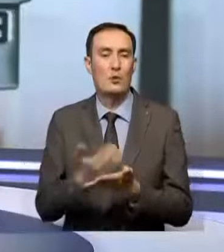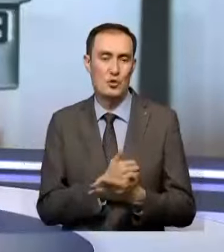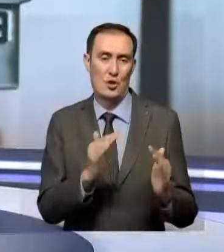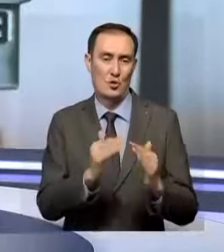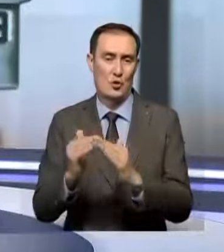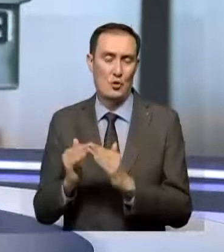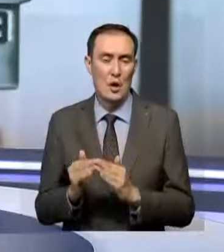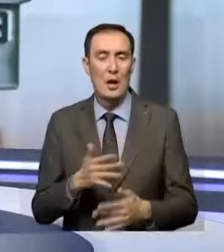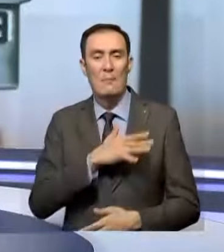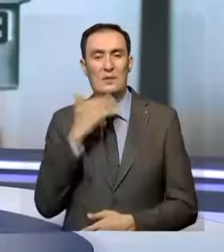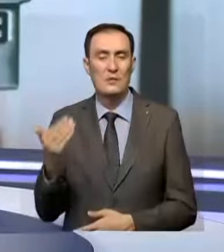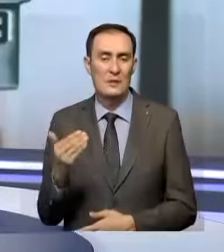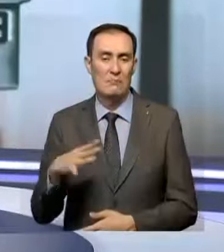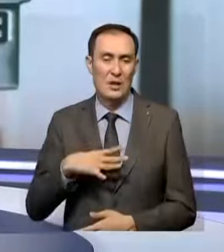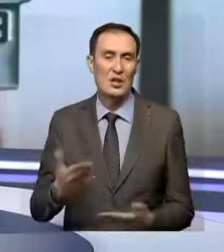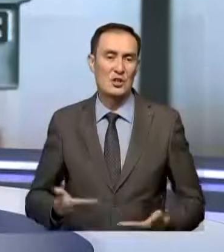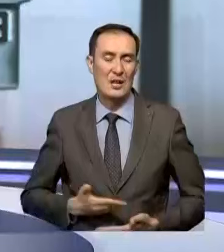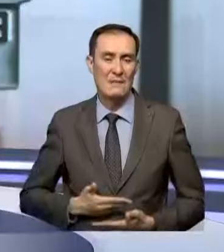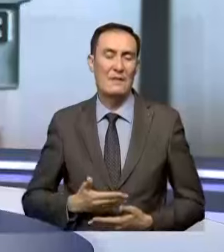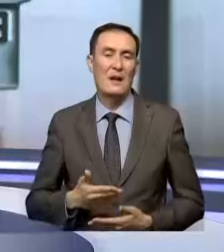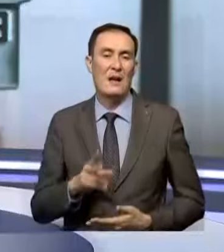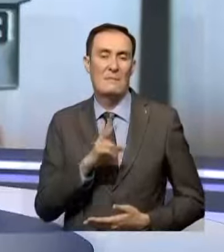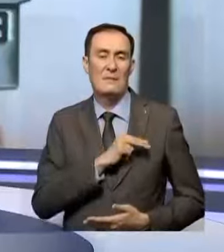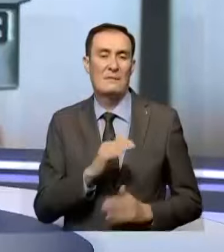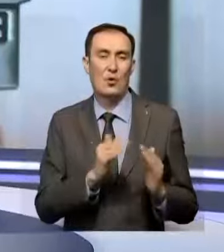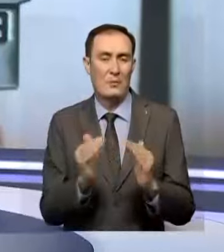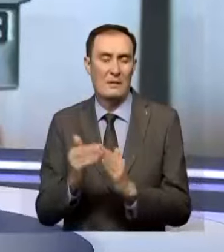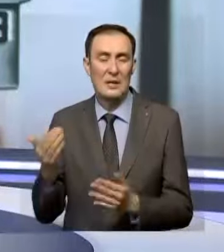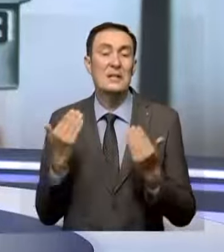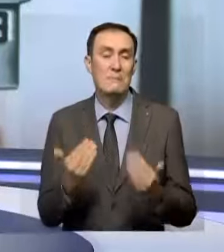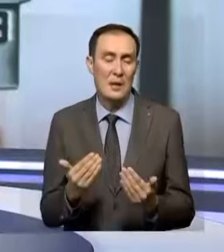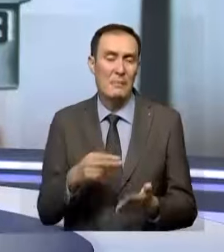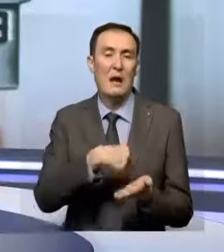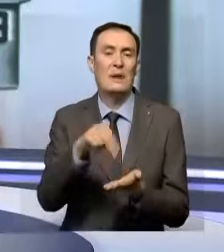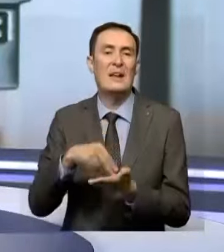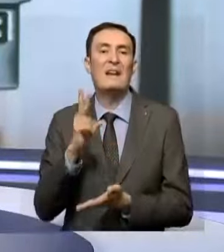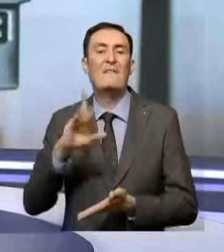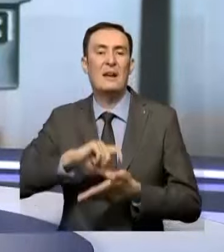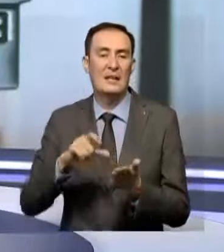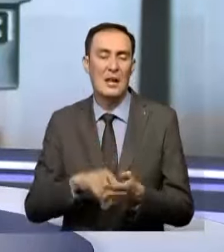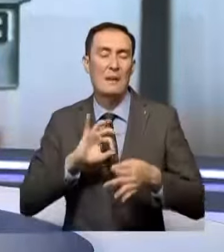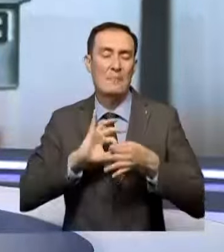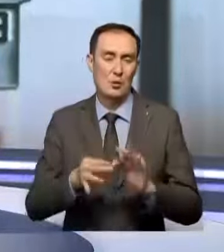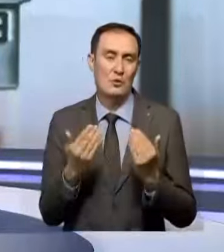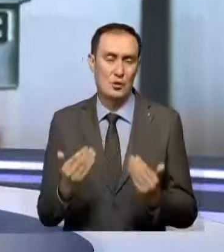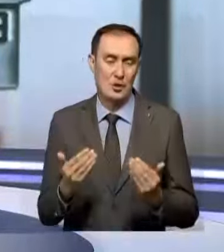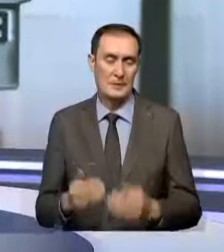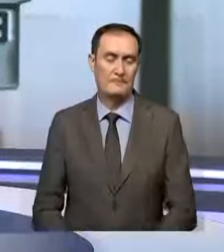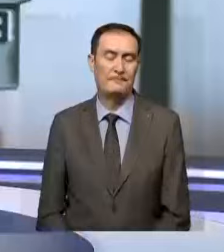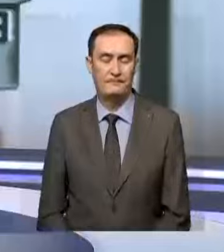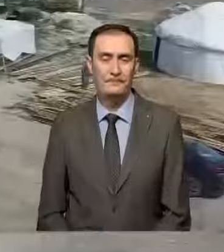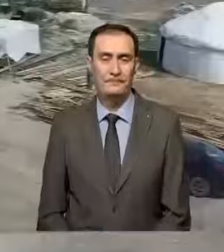получили жилье. Большинство из них жили в садоводческих товариществах. Для них теперь приобрели квартиры. Подробности у Натальи